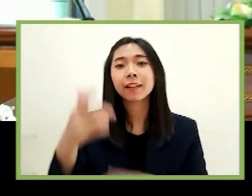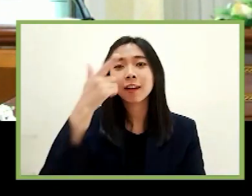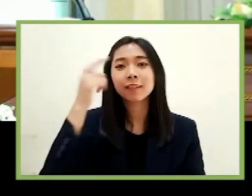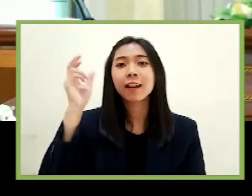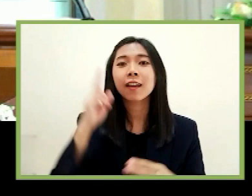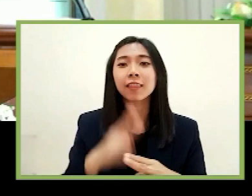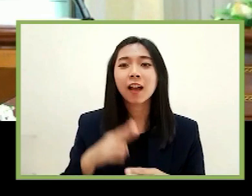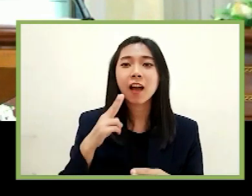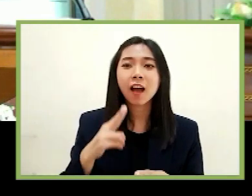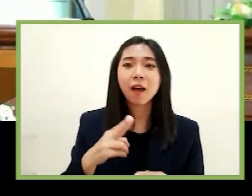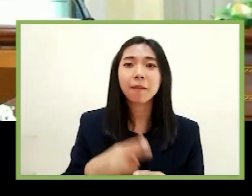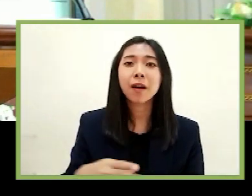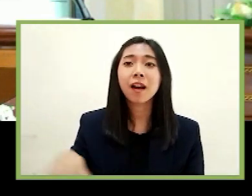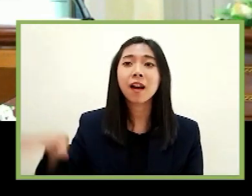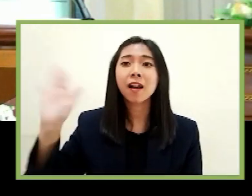karena